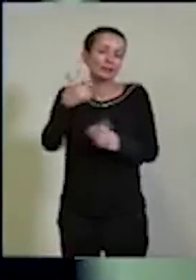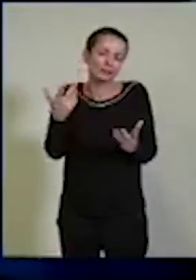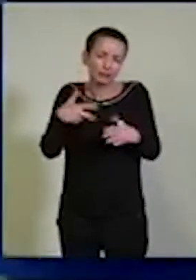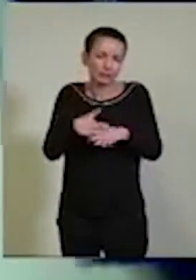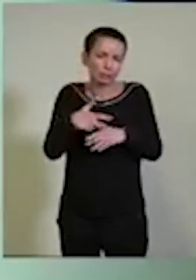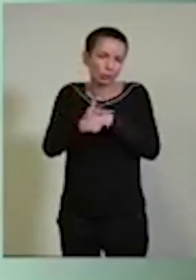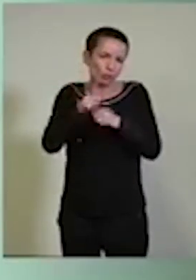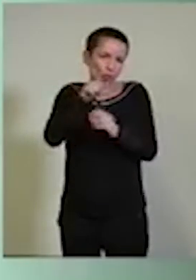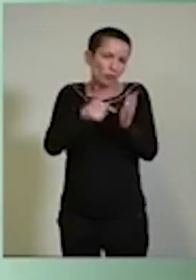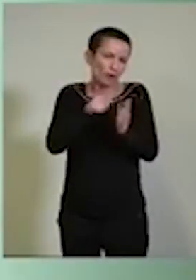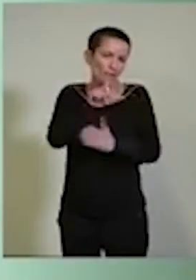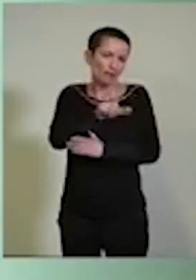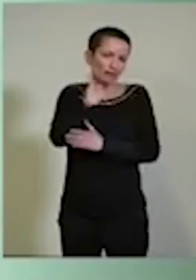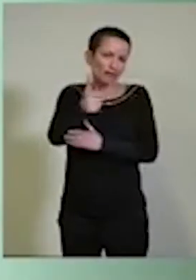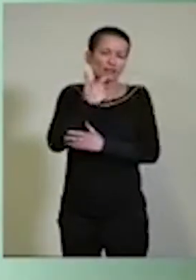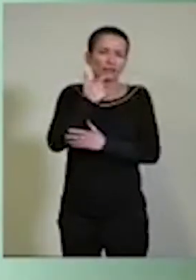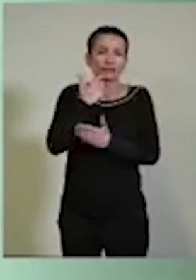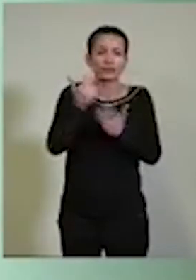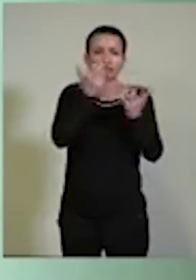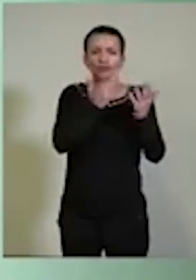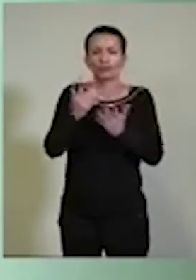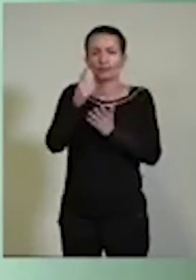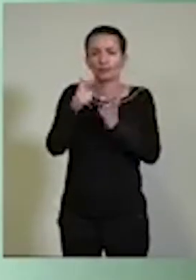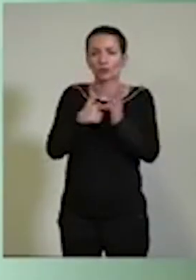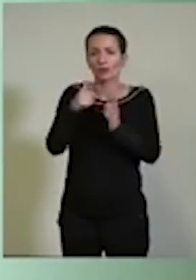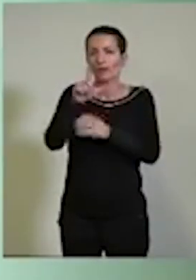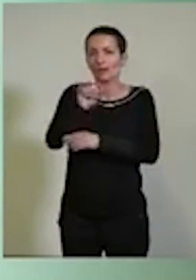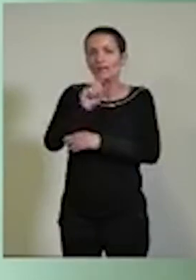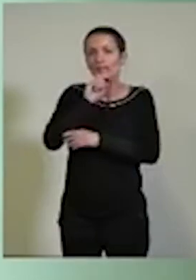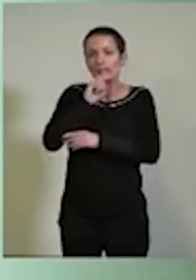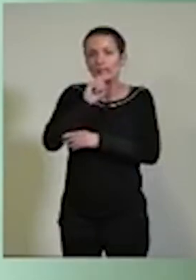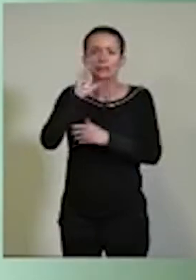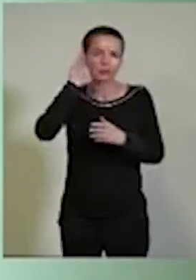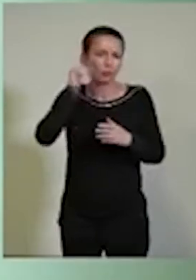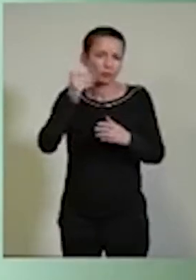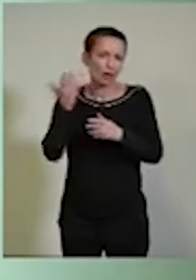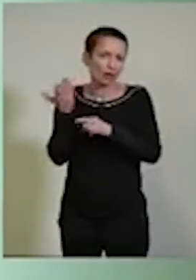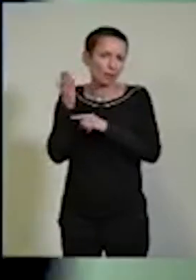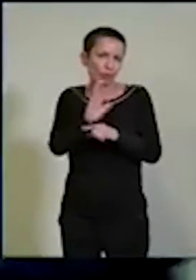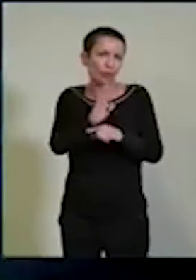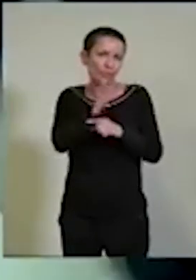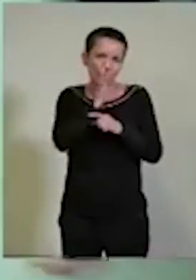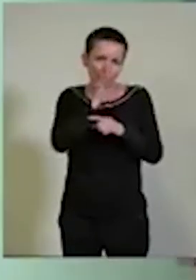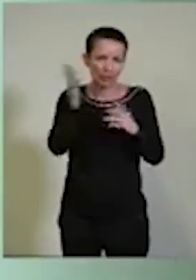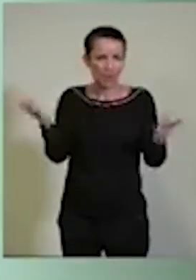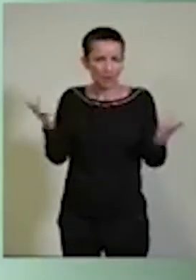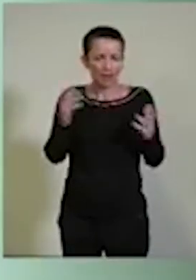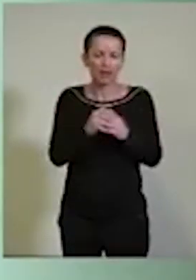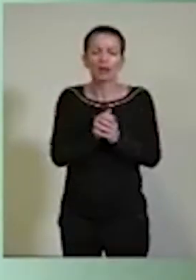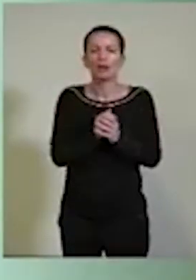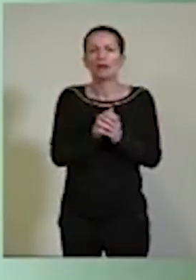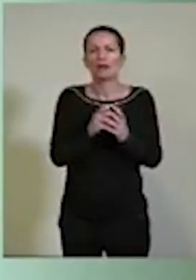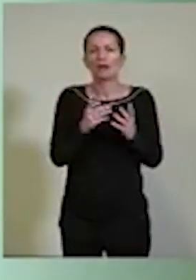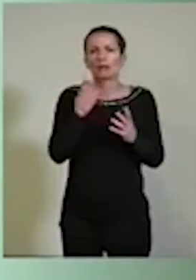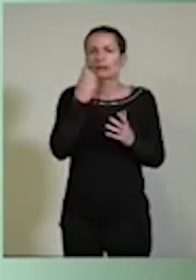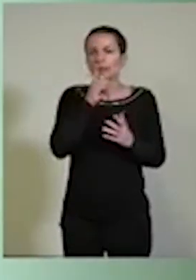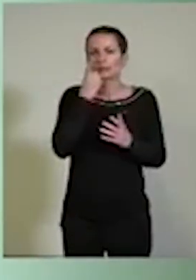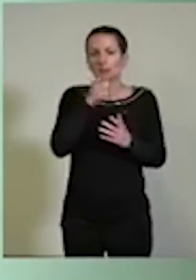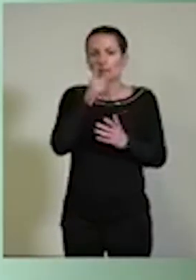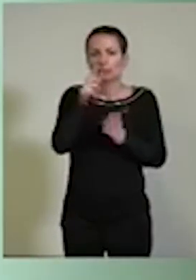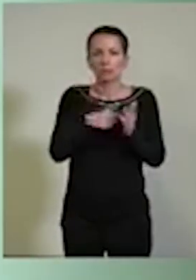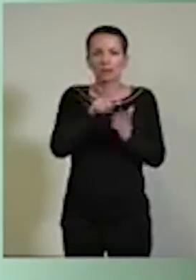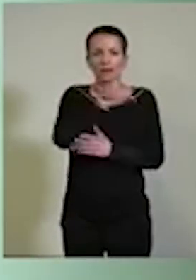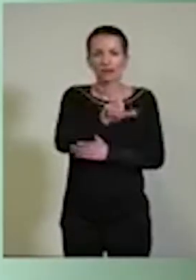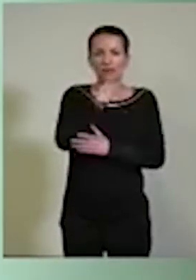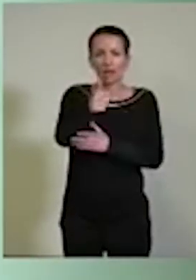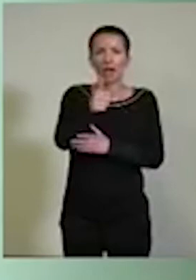2021, donc on n'a pas les chiffres de toute l'année 2020, donc c'est pour ça qu'on ne peut pas vous montrer les chiffres de 2020. Mais donc, en décembre 2021,